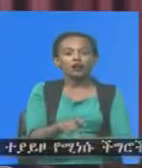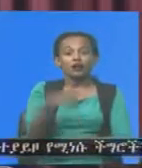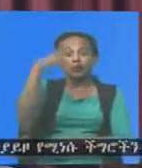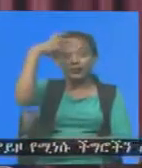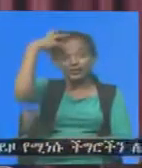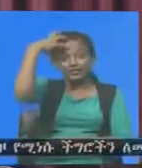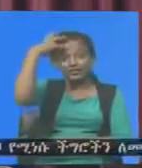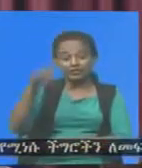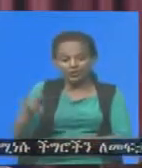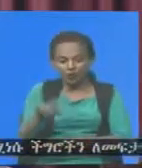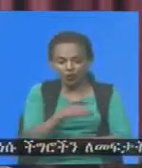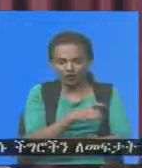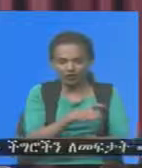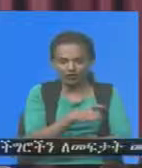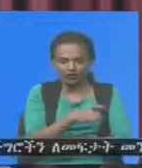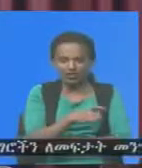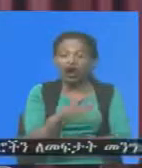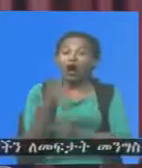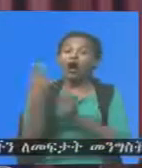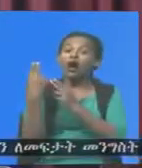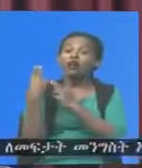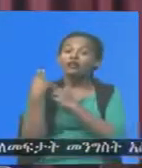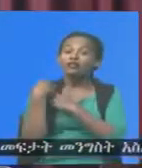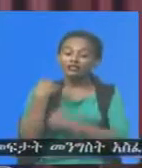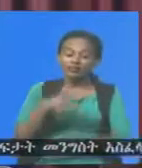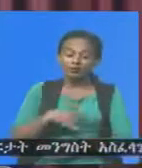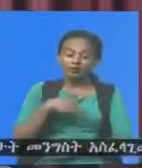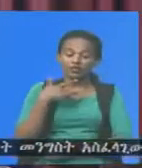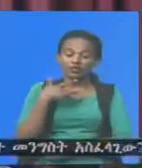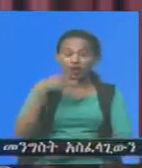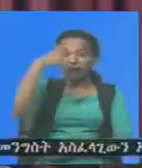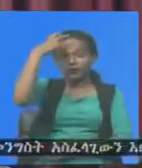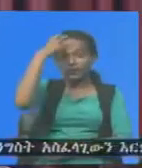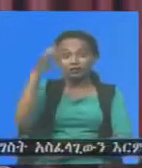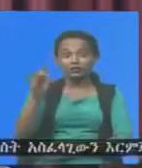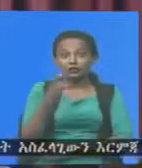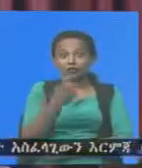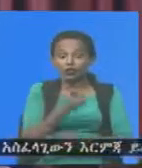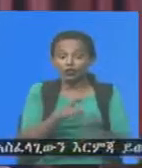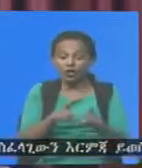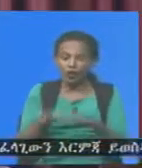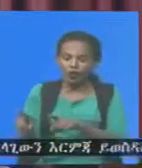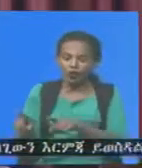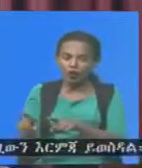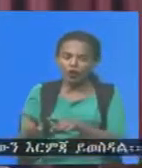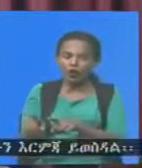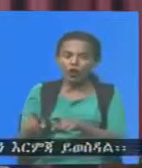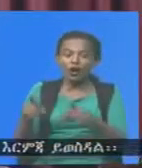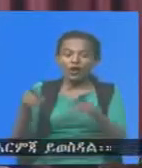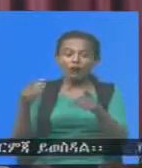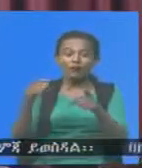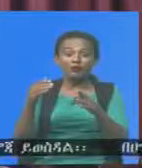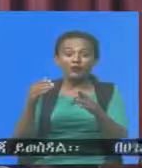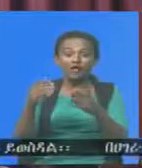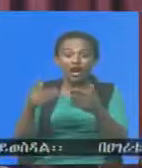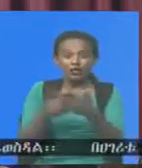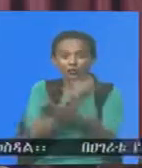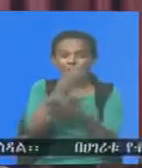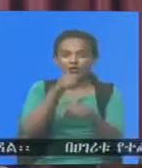መንግስት ስንሆን ኃላፊነት የሚሰማን መንግስት ሲሆን ስንሆን ደግሞ በታደሰው ጊዜ በዝርዝር